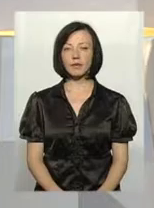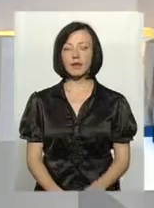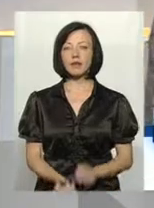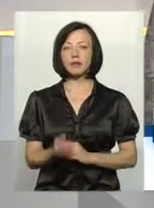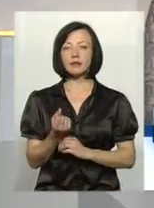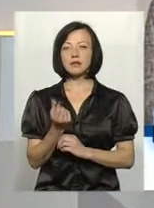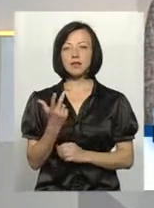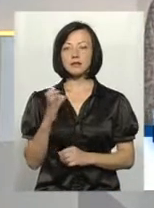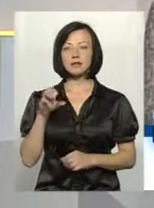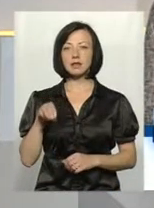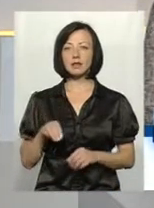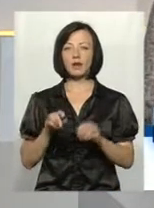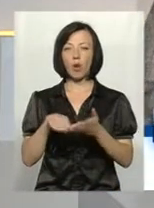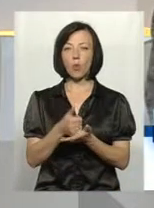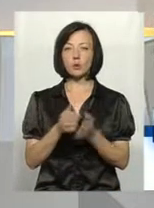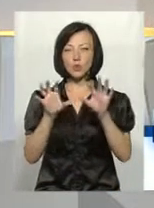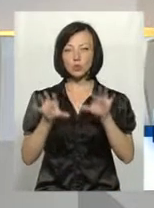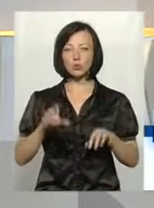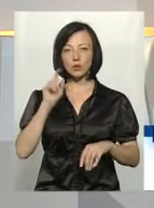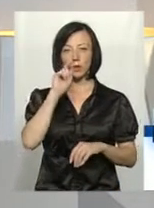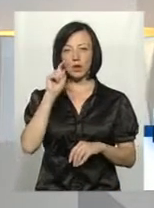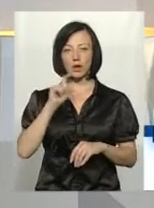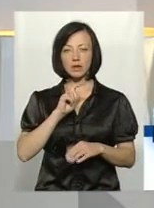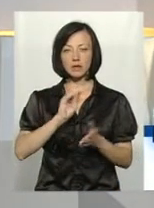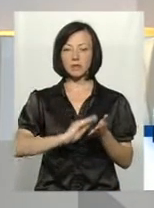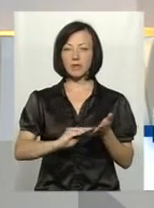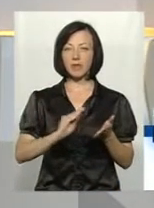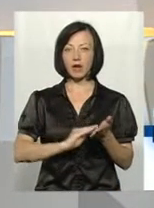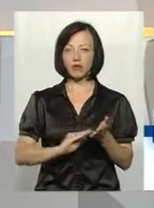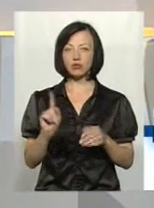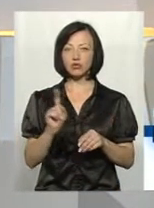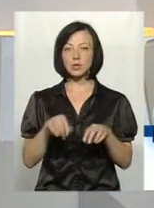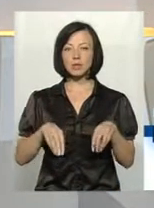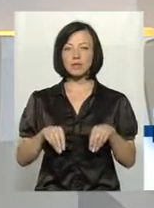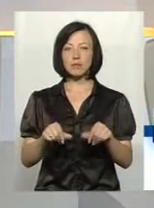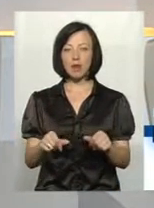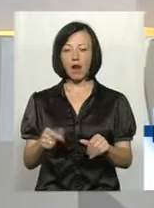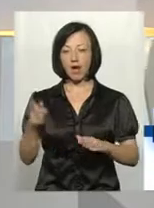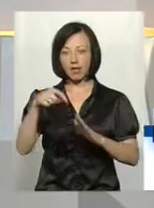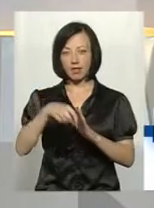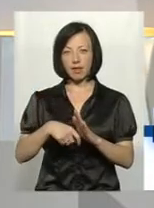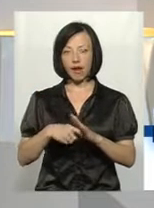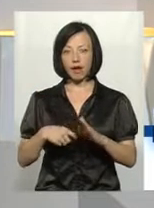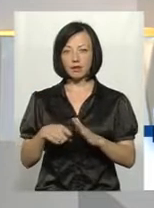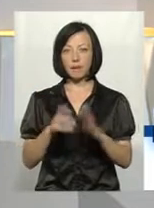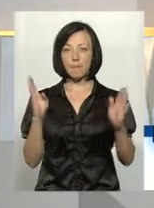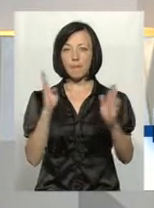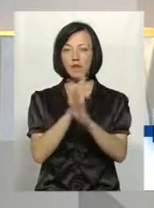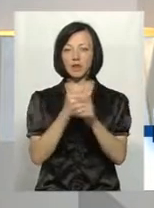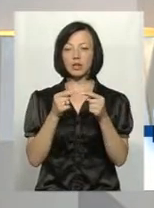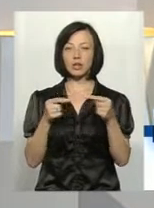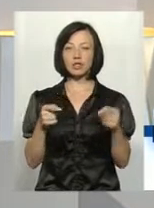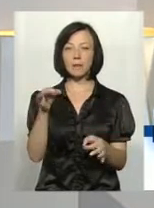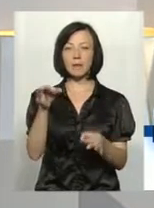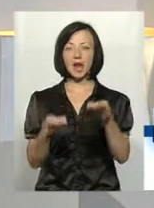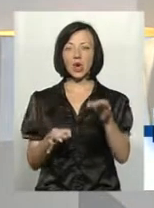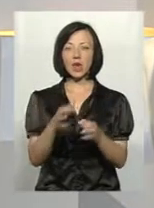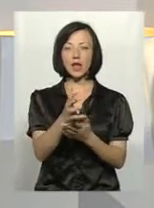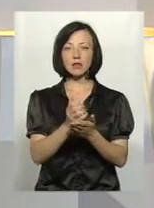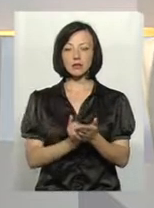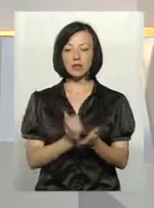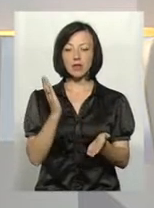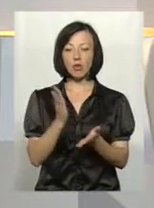13 стаття Конституції України твердить, що земля, її надра, атмосферне повітря та інші природні ресурси, які